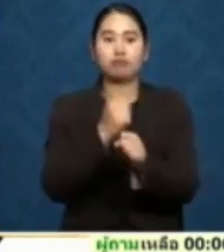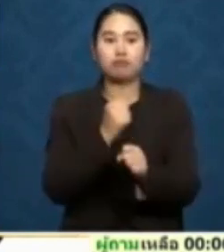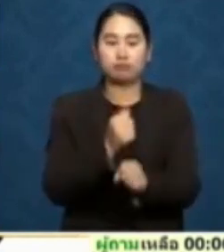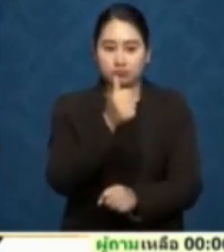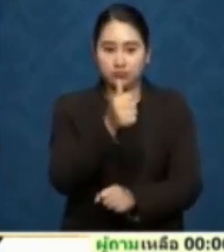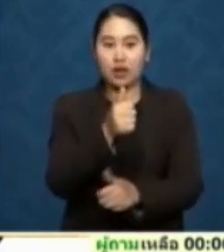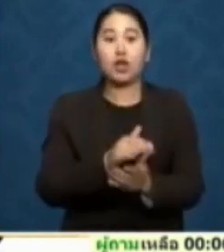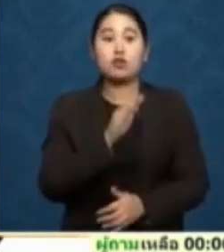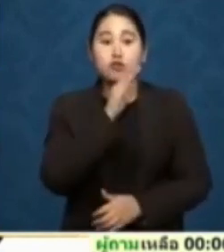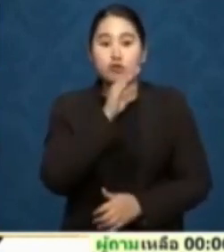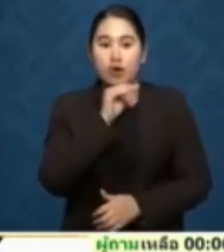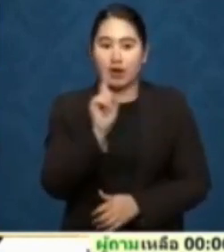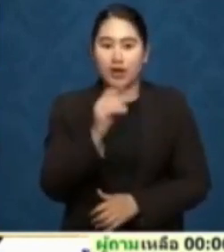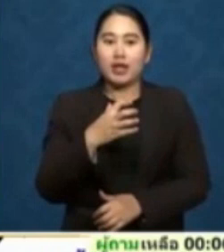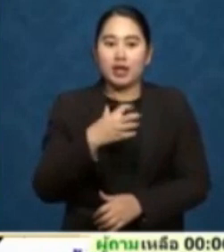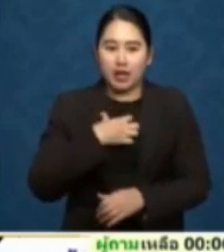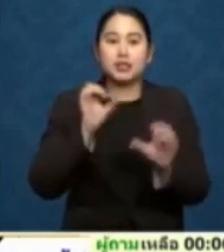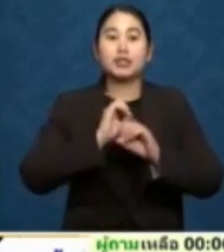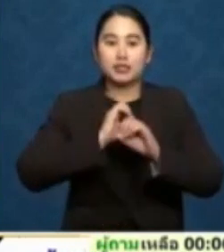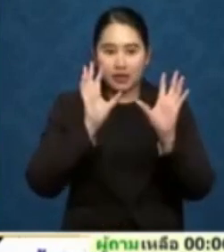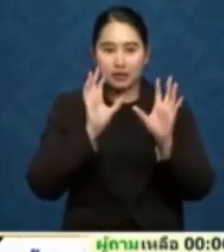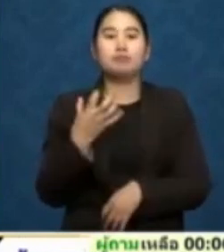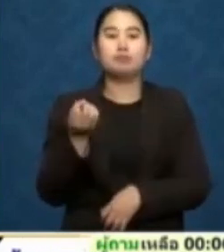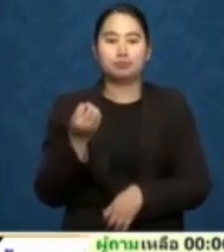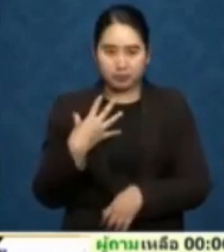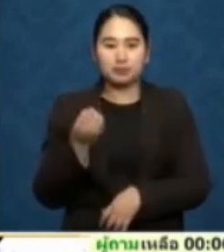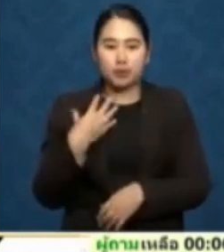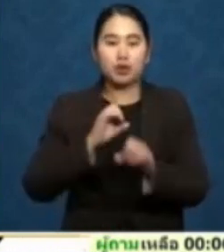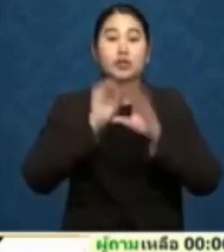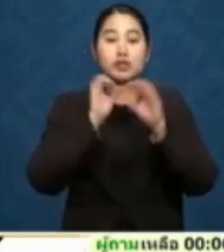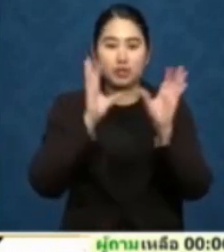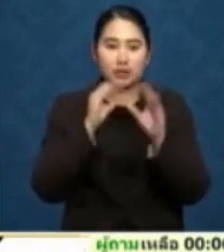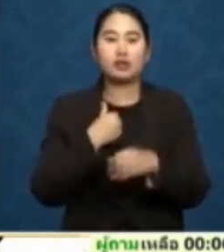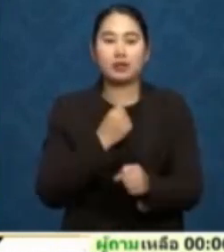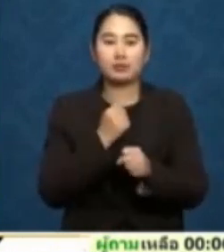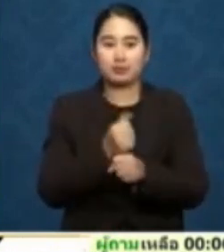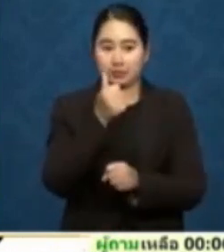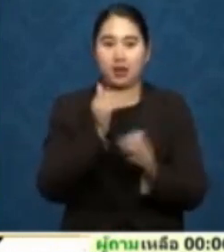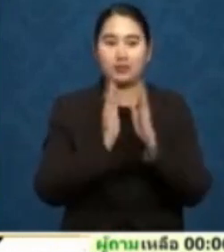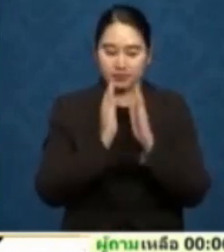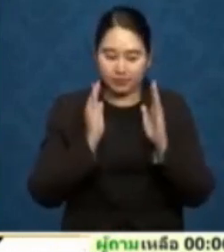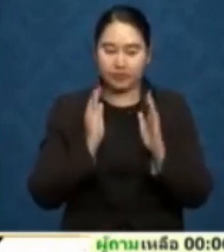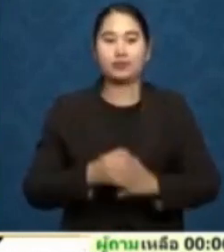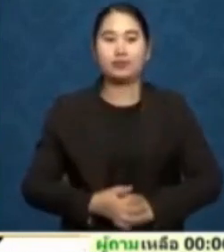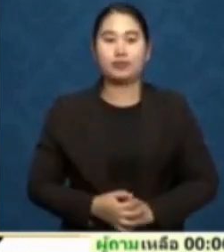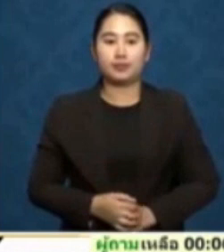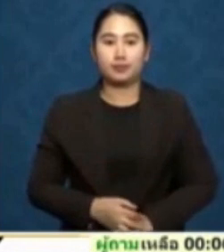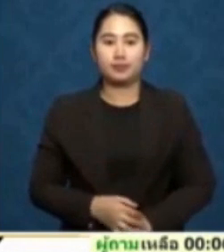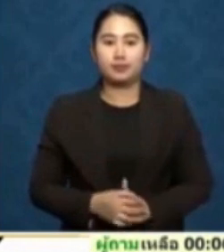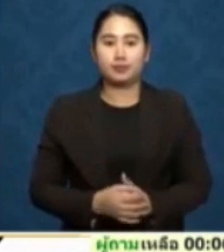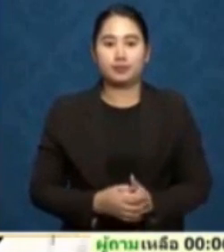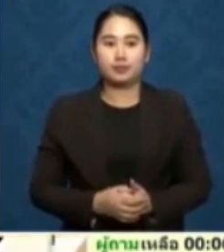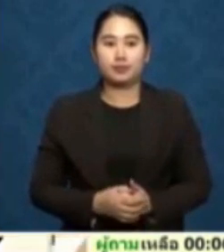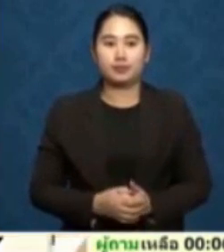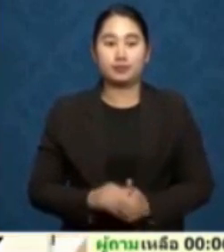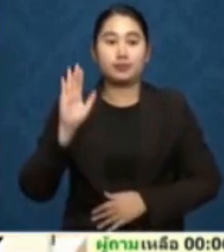ว่าต้องการประเด็นรายชัดเจนเนี่ยขอให้ชัดๆเลยจะดำเนินการให้ขอบคุณครับท่านประธานครับ ครับขอบคุณ ท่านประธานครับผม